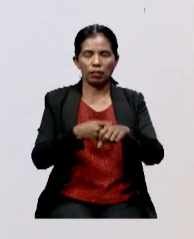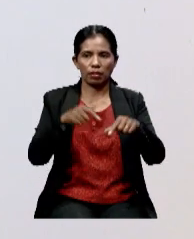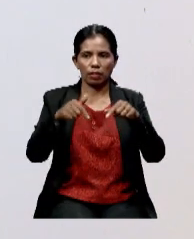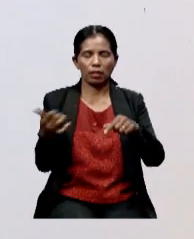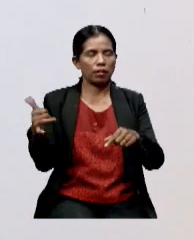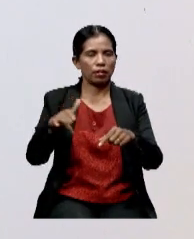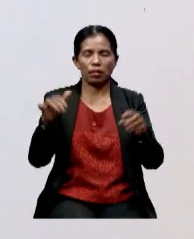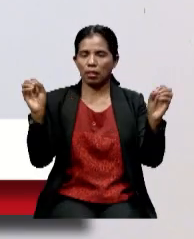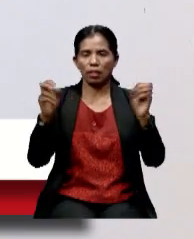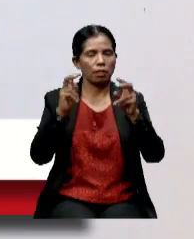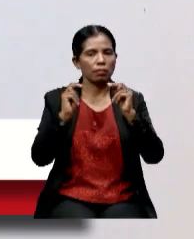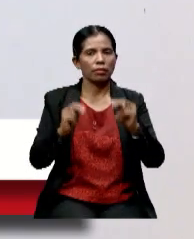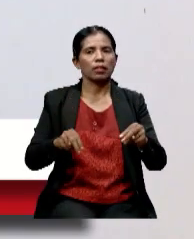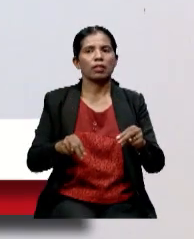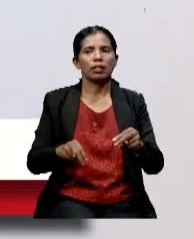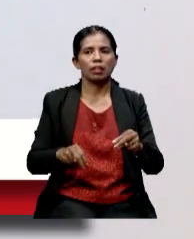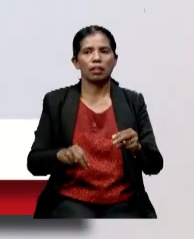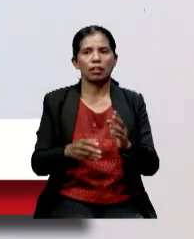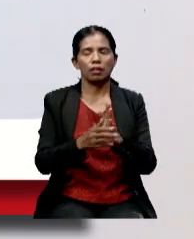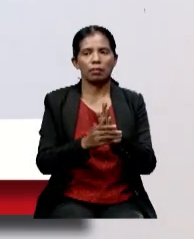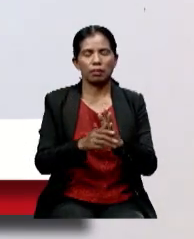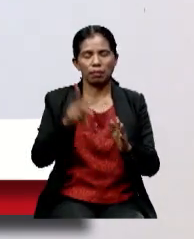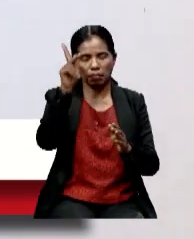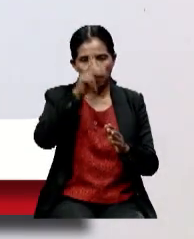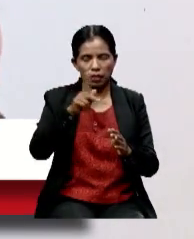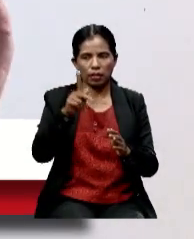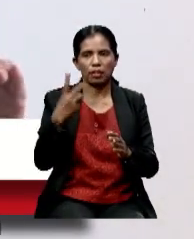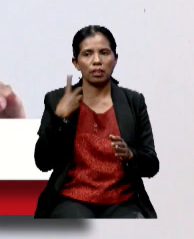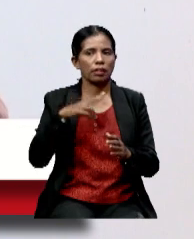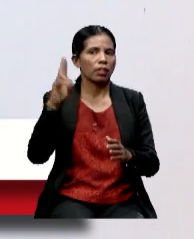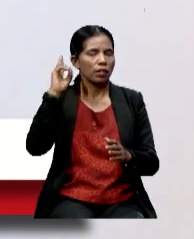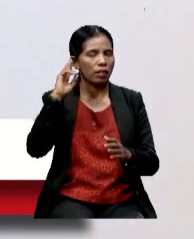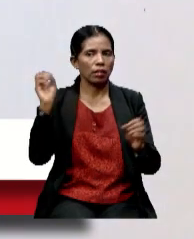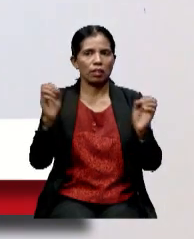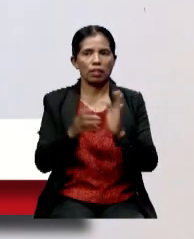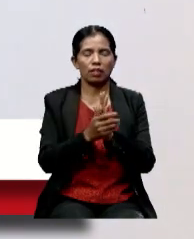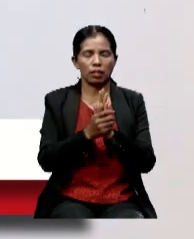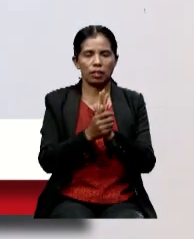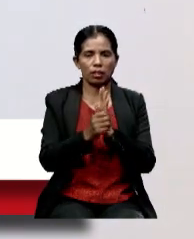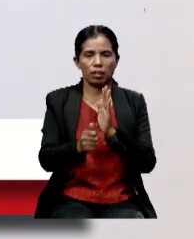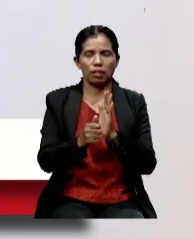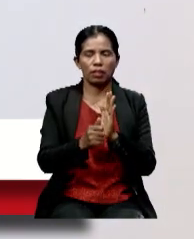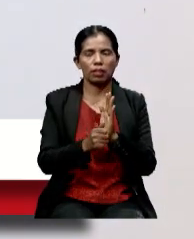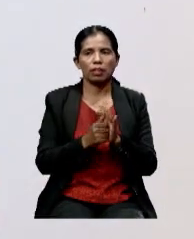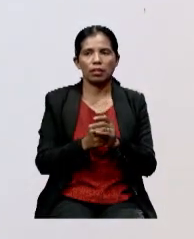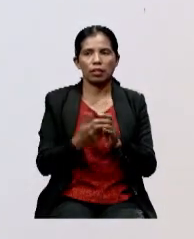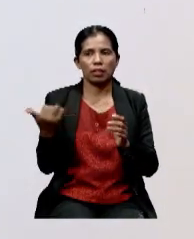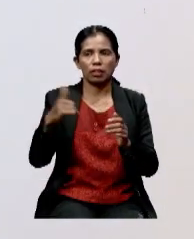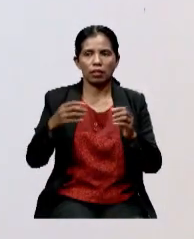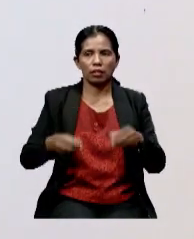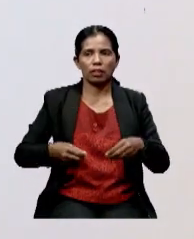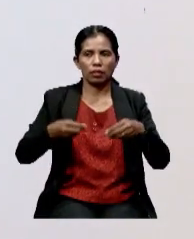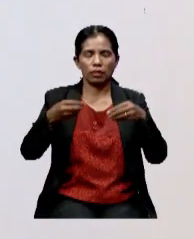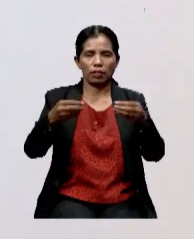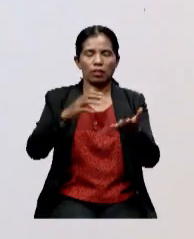la precisa be skills a iter rona balu semi skills sira dian sira se fo treino